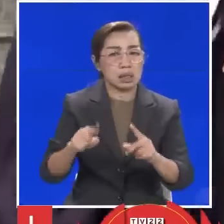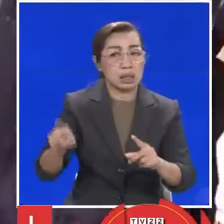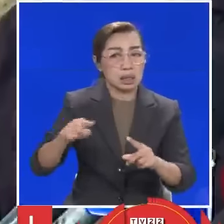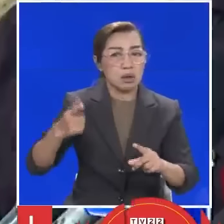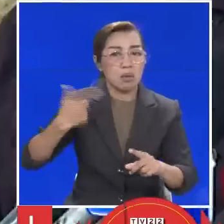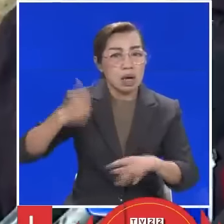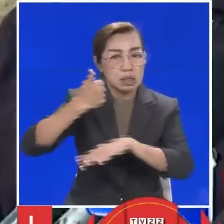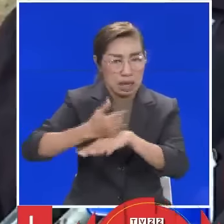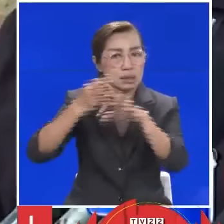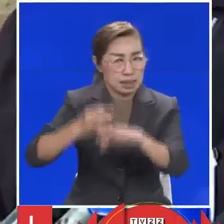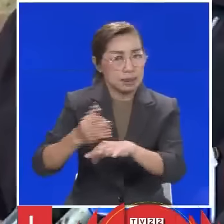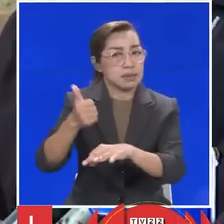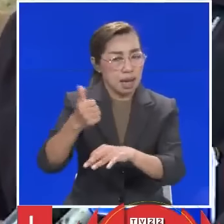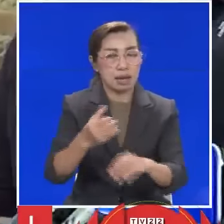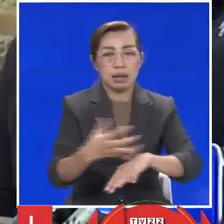ทบทางการเมืองค่ะ